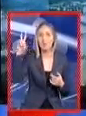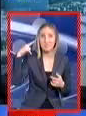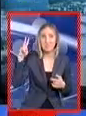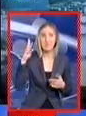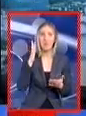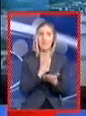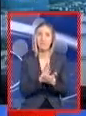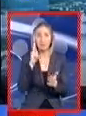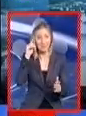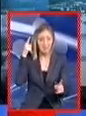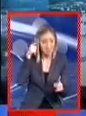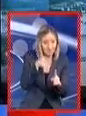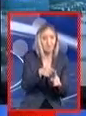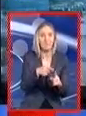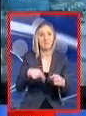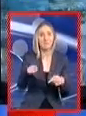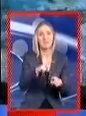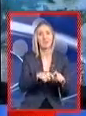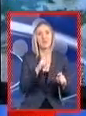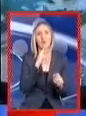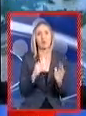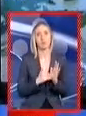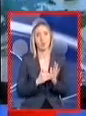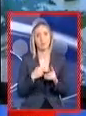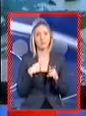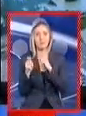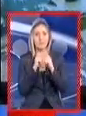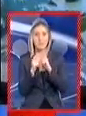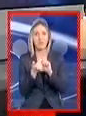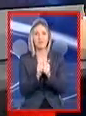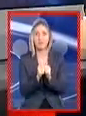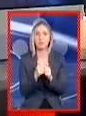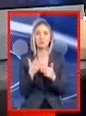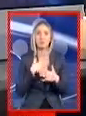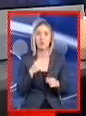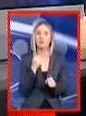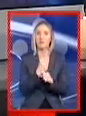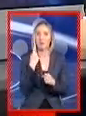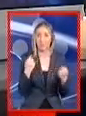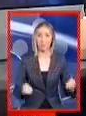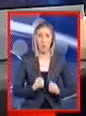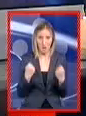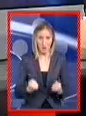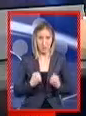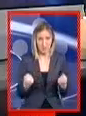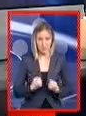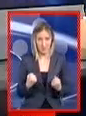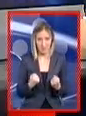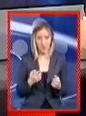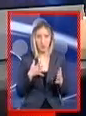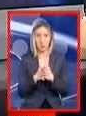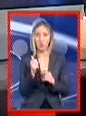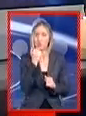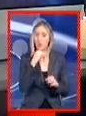biti usmerena na one stvari koje su potrebne. Razgovarao sam sa sportistima i želim da napravim jednu akciju gde će kroz